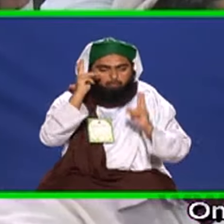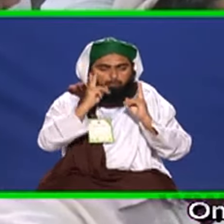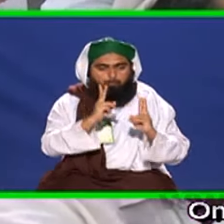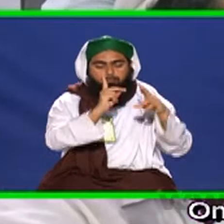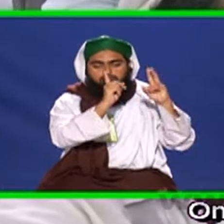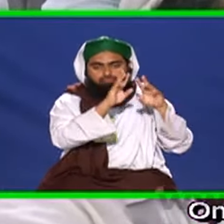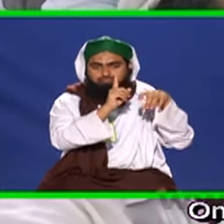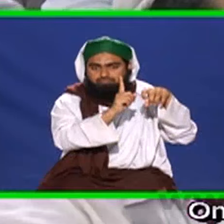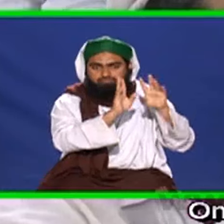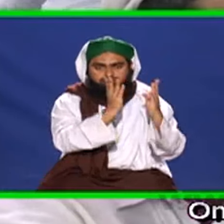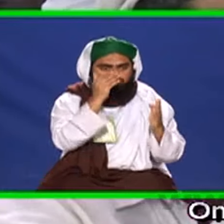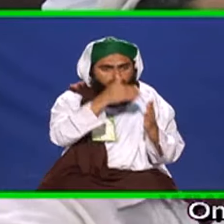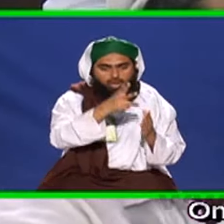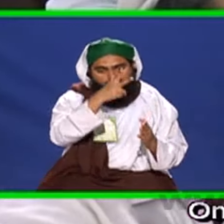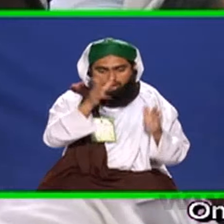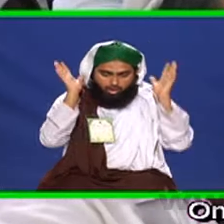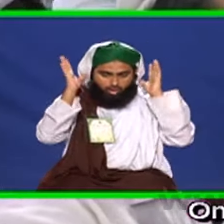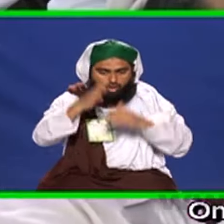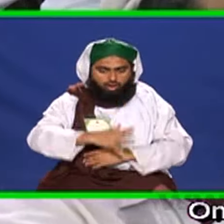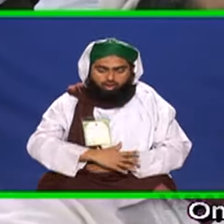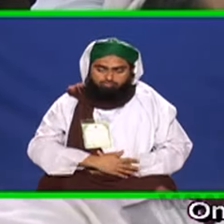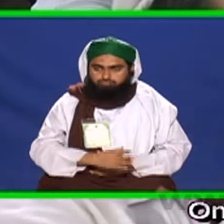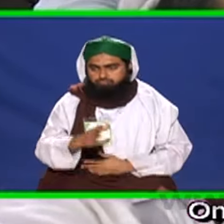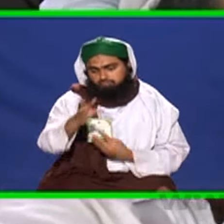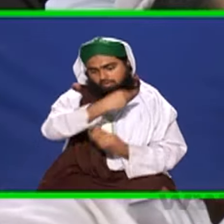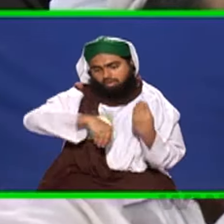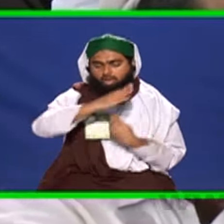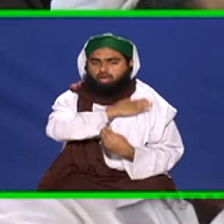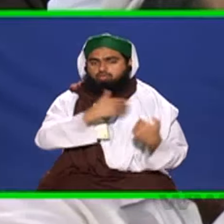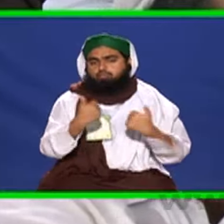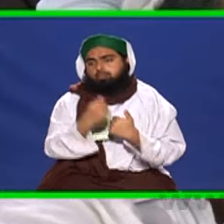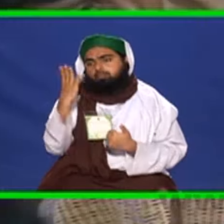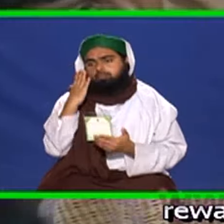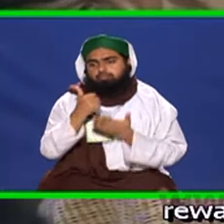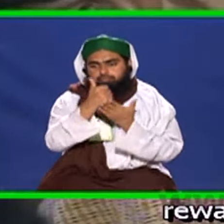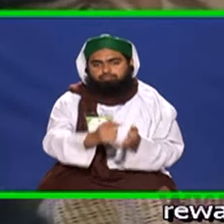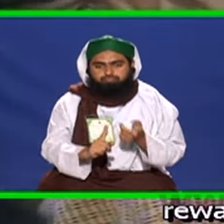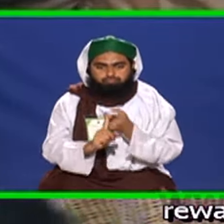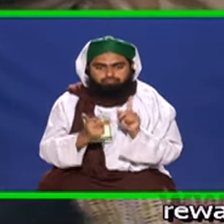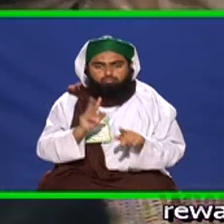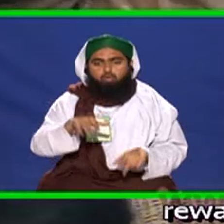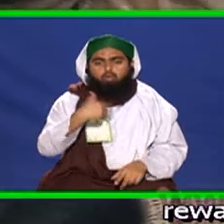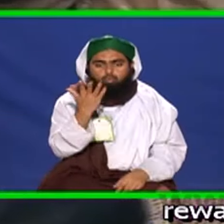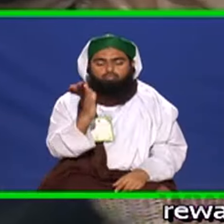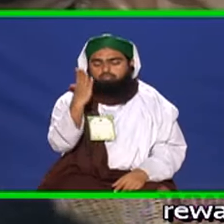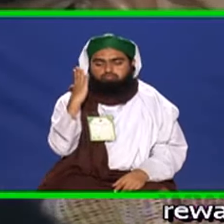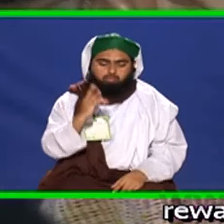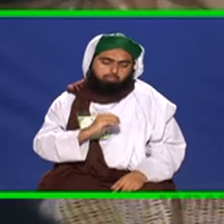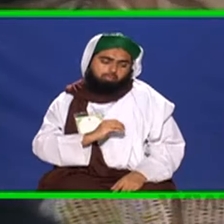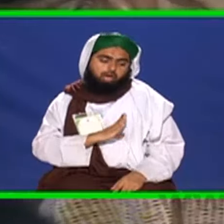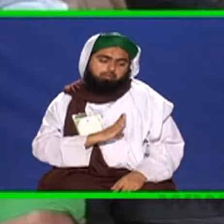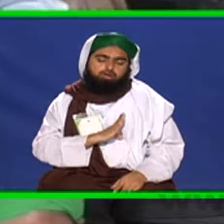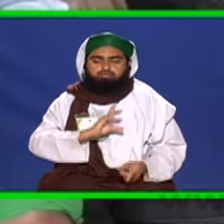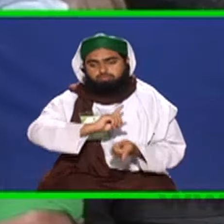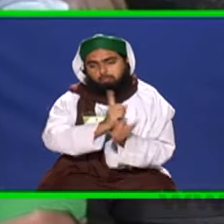لے دو رکعت پڑھ لے تو اس کو ایک حج کا ثواب. اور اسی طرح مسجد نبی میں ایک نیکی کی پچاس ہزار نیکی ہے,